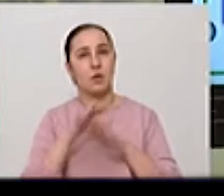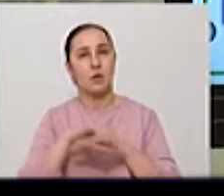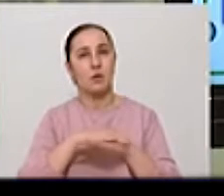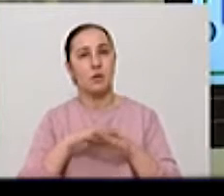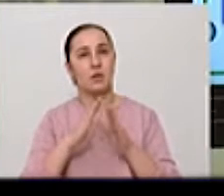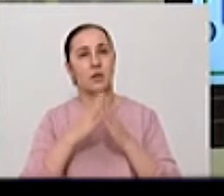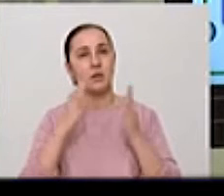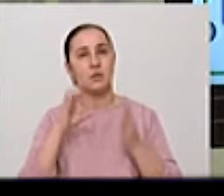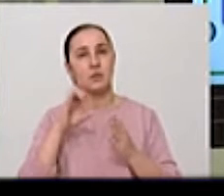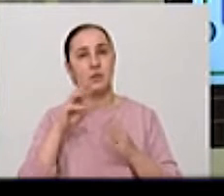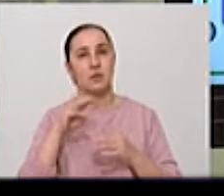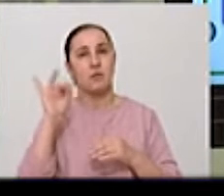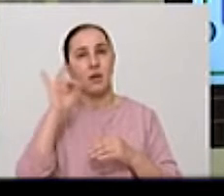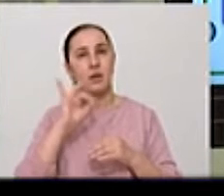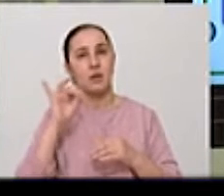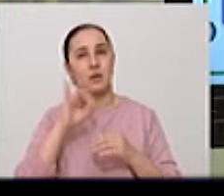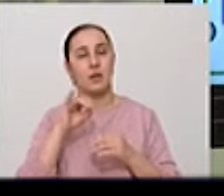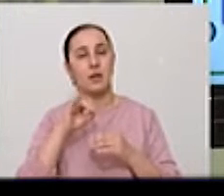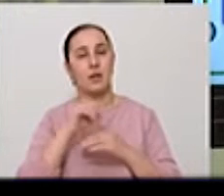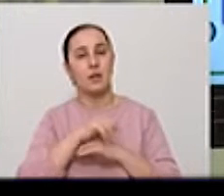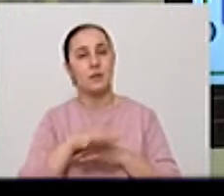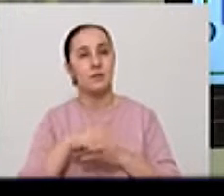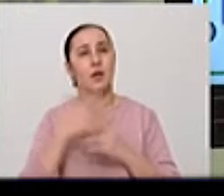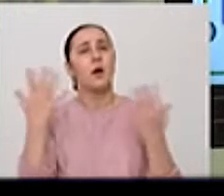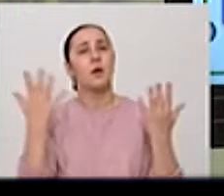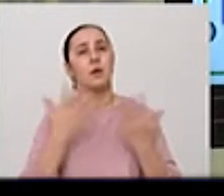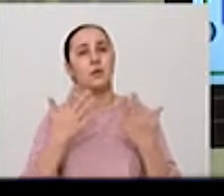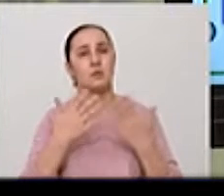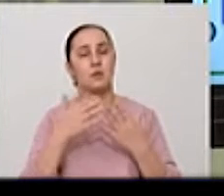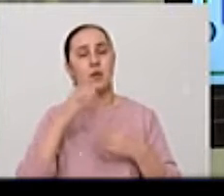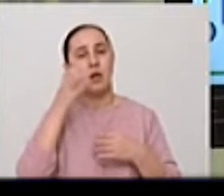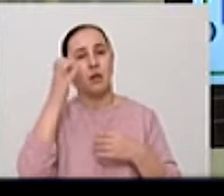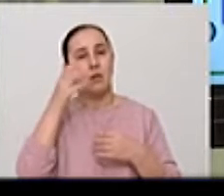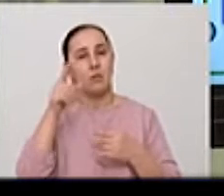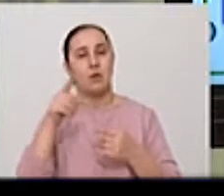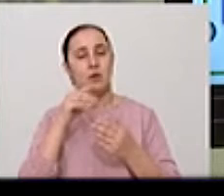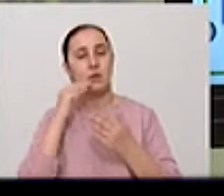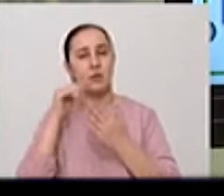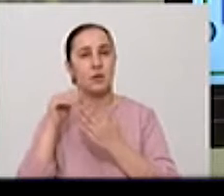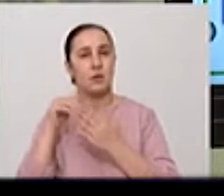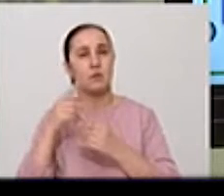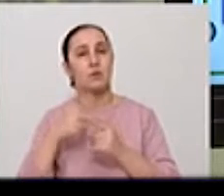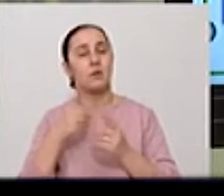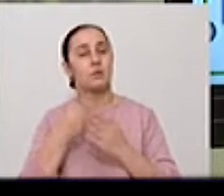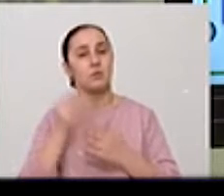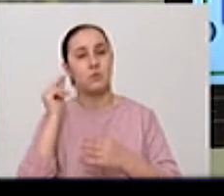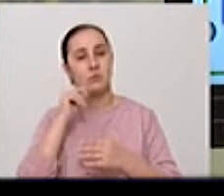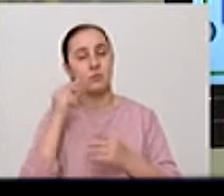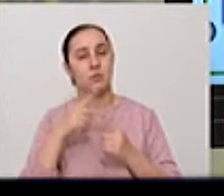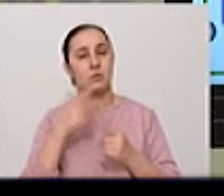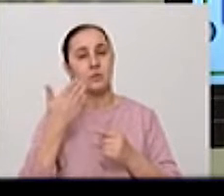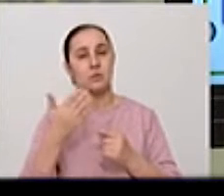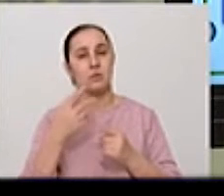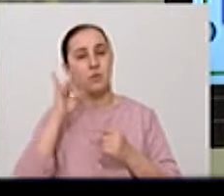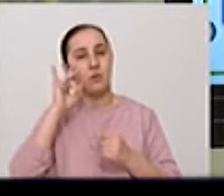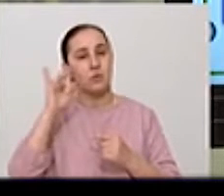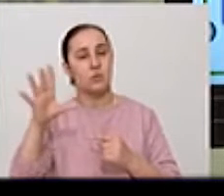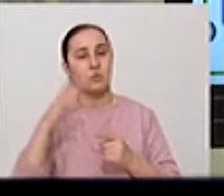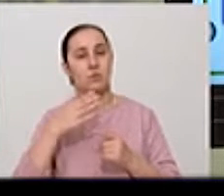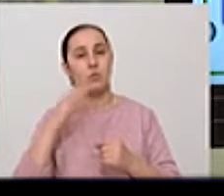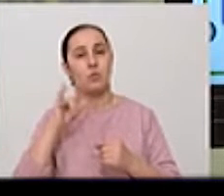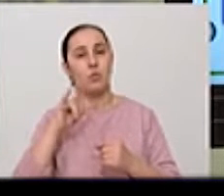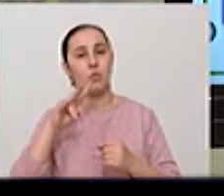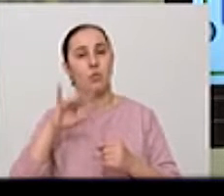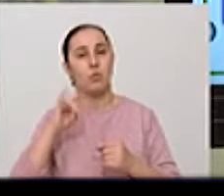kenglik stansiyasining tarixiy ildizlari qaysi allomalarga borib taqaladi? Aziz o'quvchilar, siz mashhur